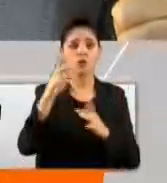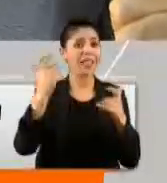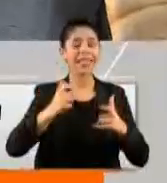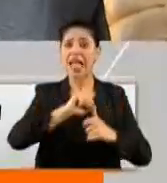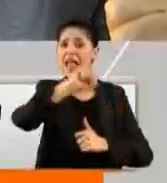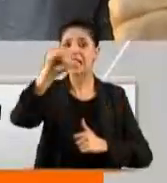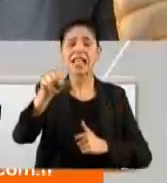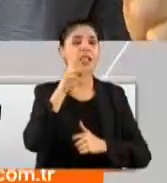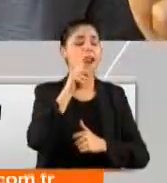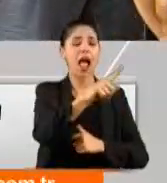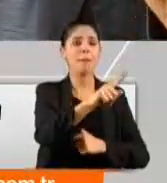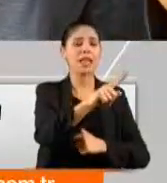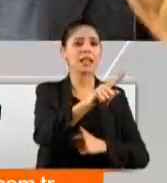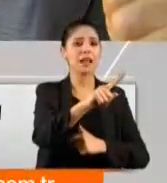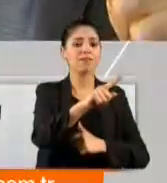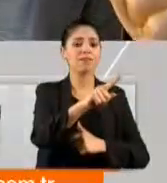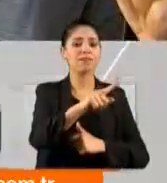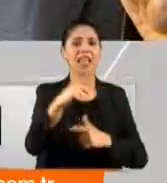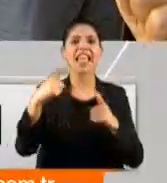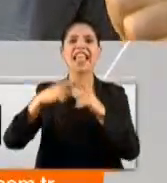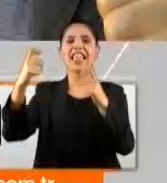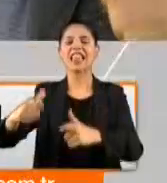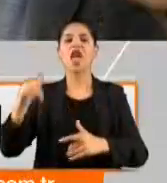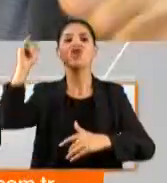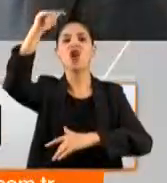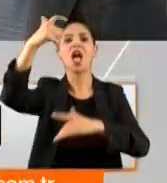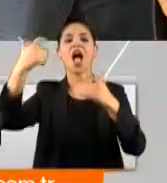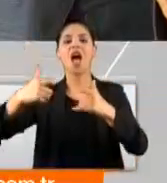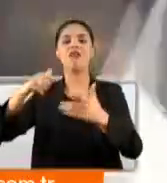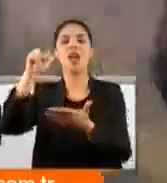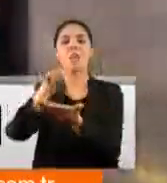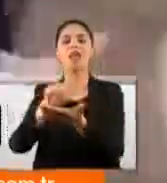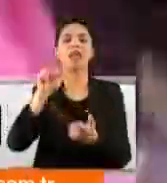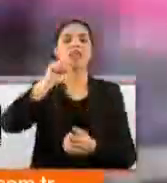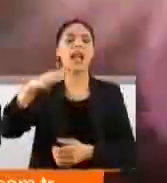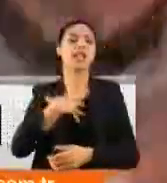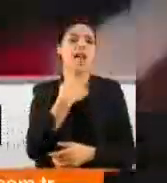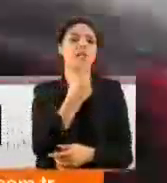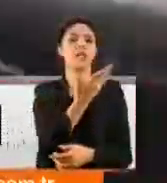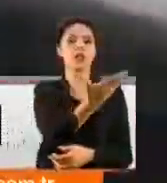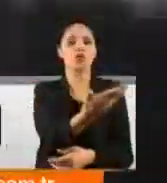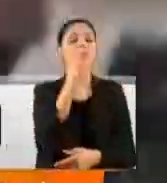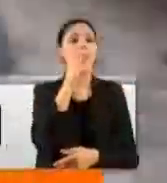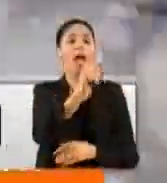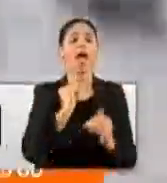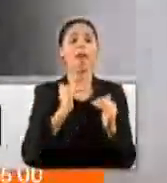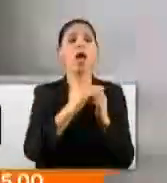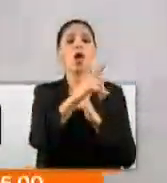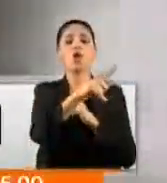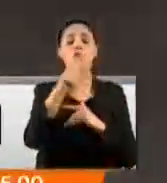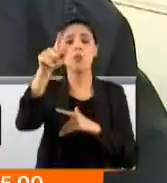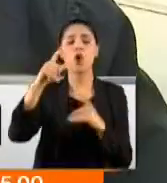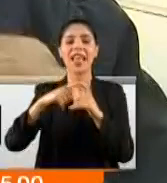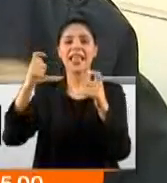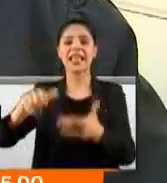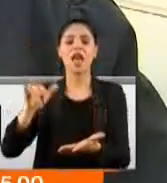saldırdı Ermenistan? Gence Havalimanı'na saldırdığını kendisi söyledi. Peki Ermeni ordusu neden Gence Havalimanı'na